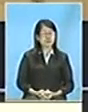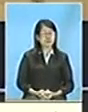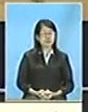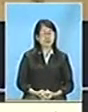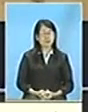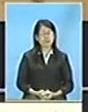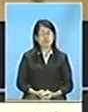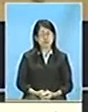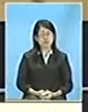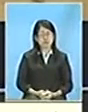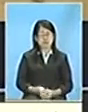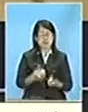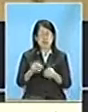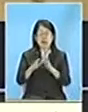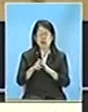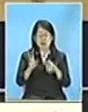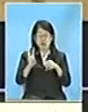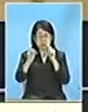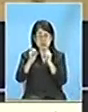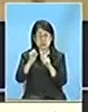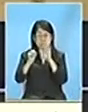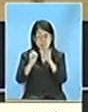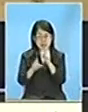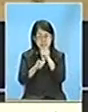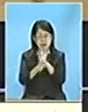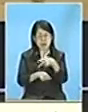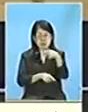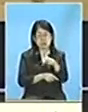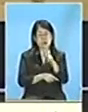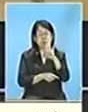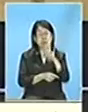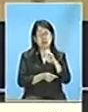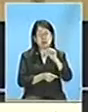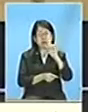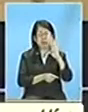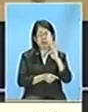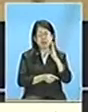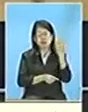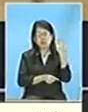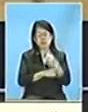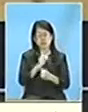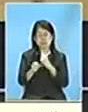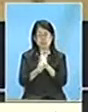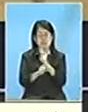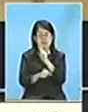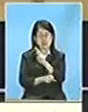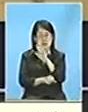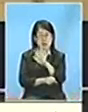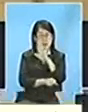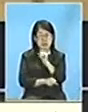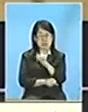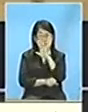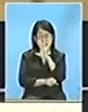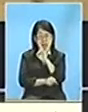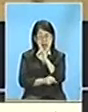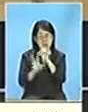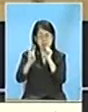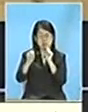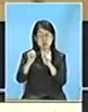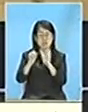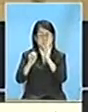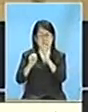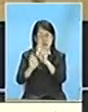ให้ยกเลิกความในมาตรา5แห่งพระราชบัญญัติสถาบันการพระราชศึกษาพ.ศ. 2548นะคะ